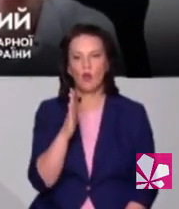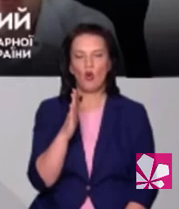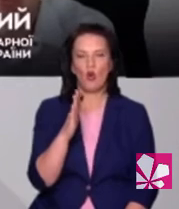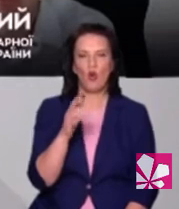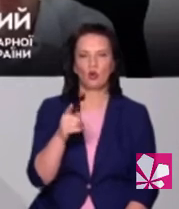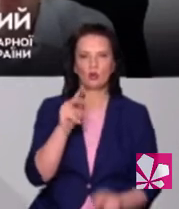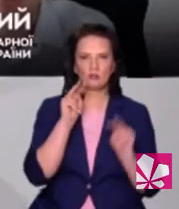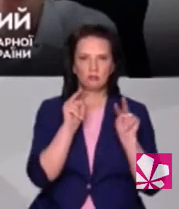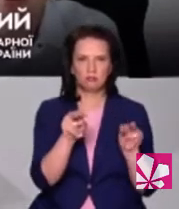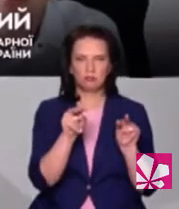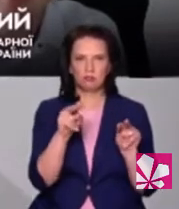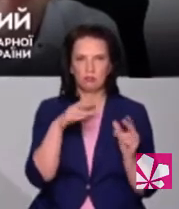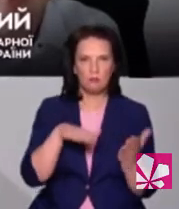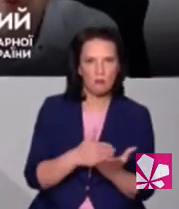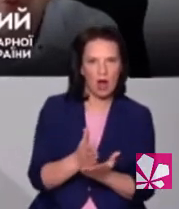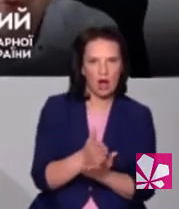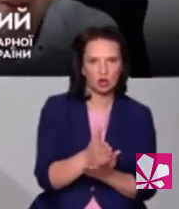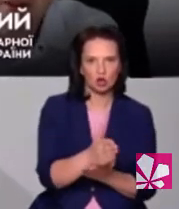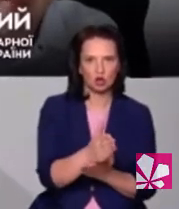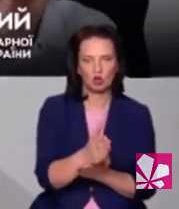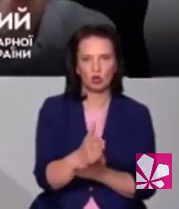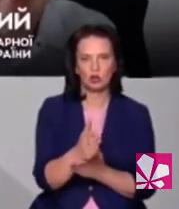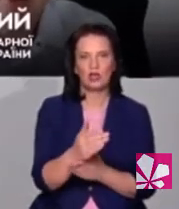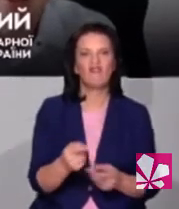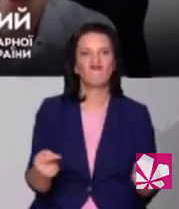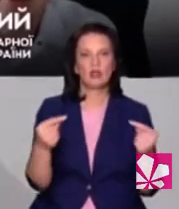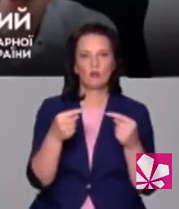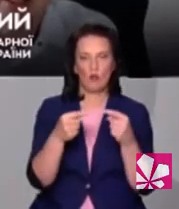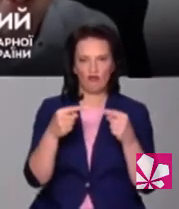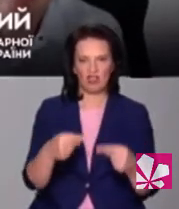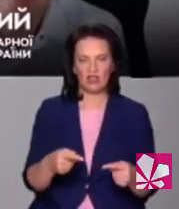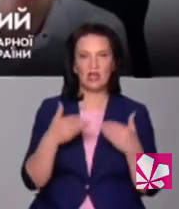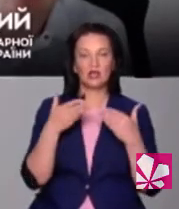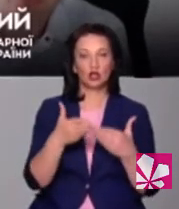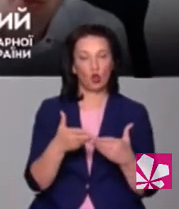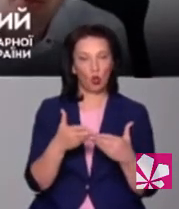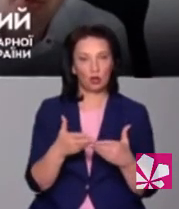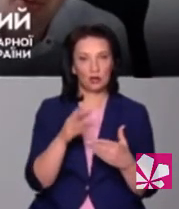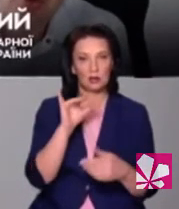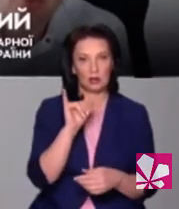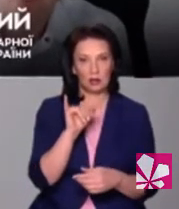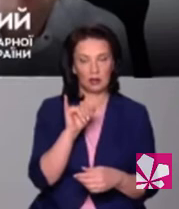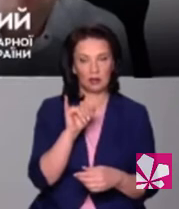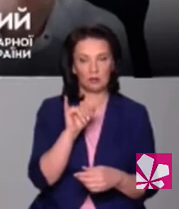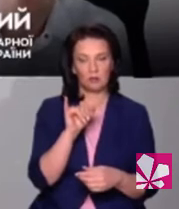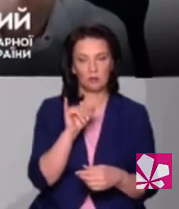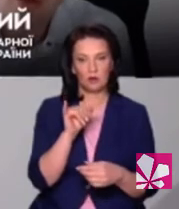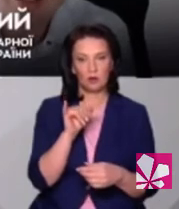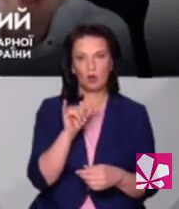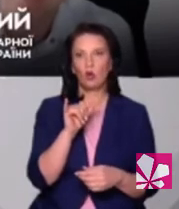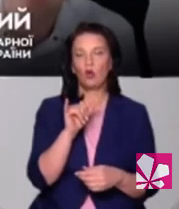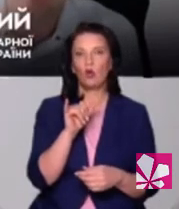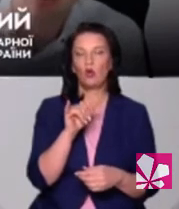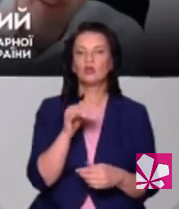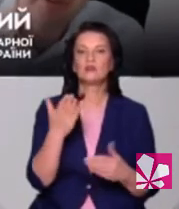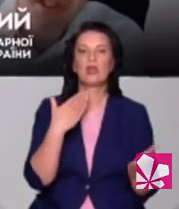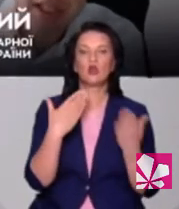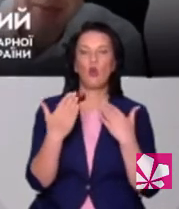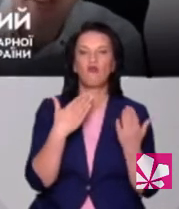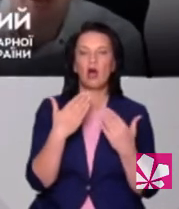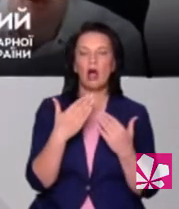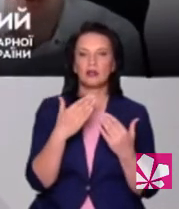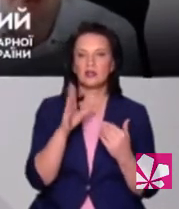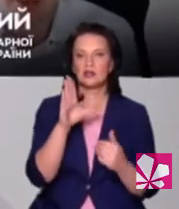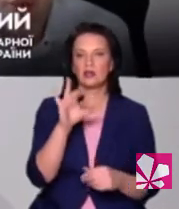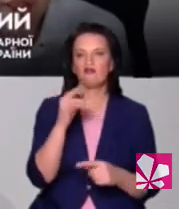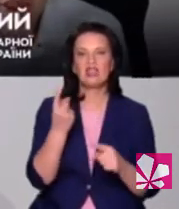каравани, маршрути відповідних суден і відповідно спілкуватися уже від